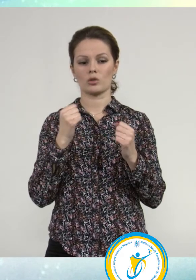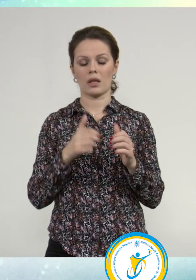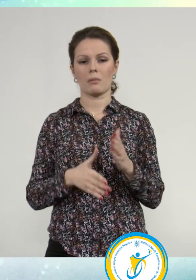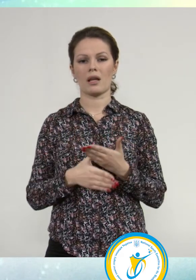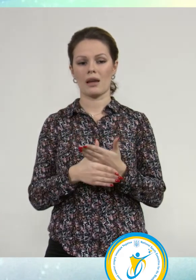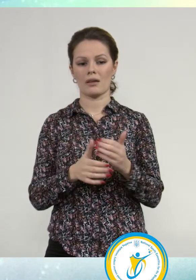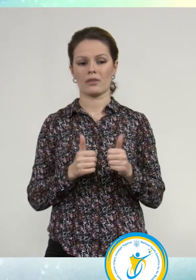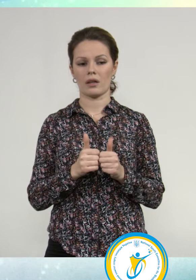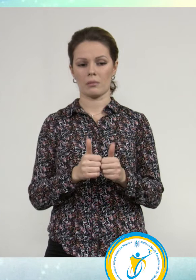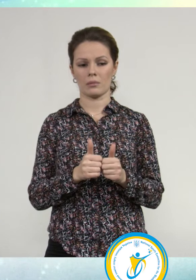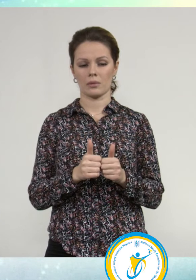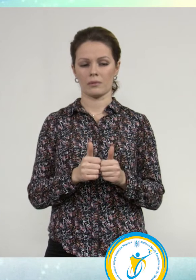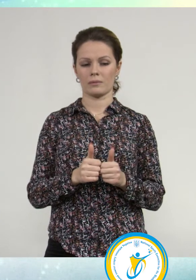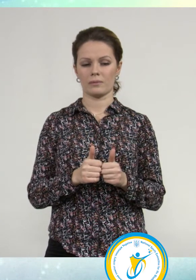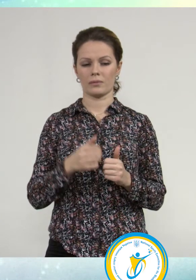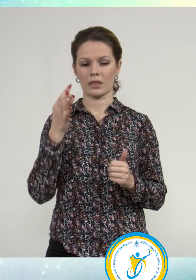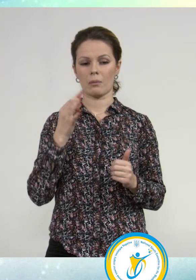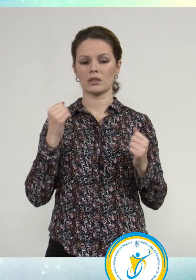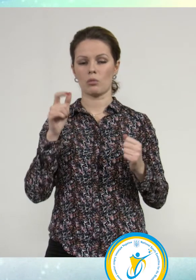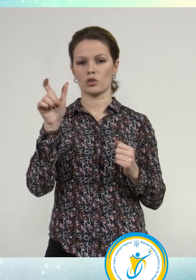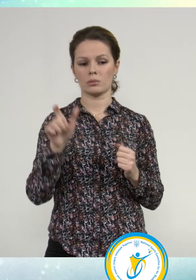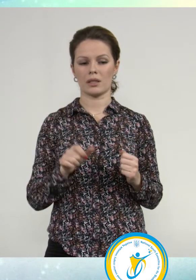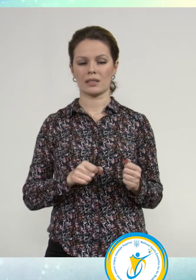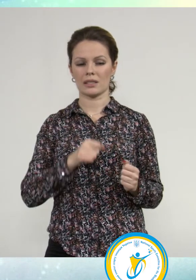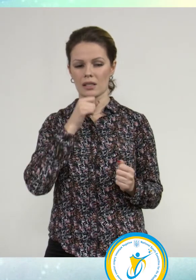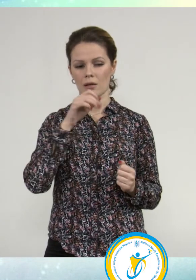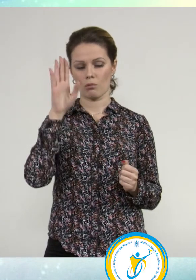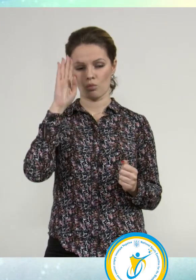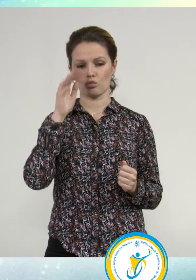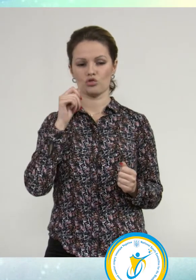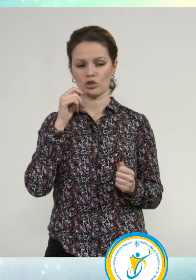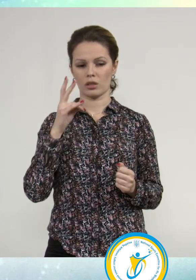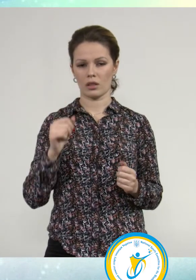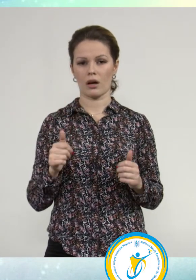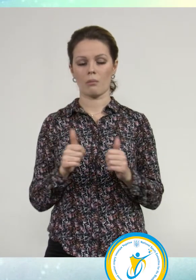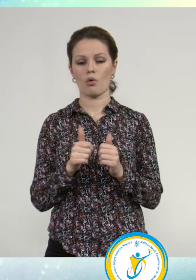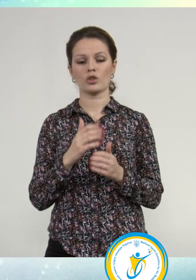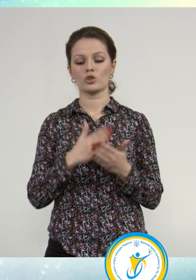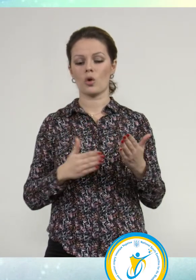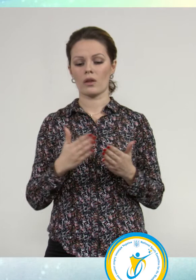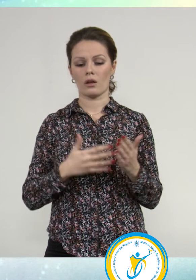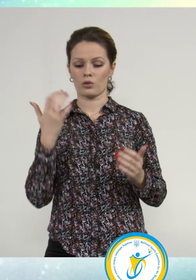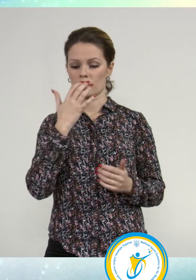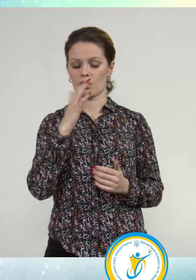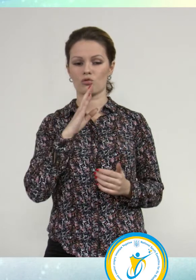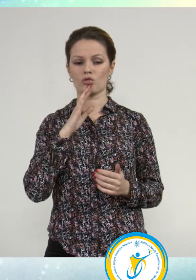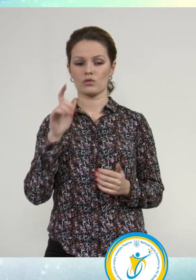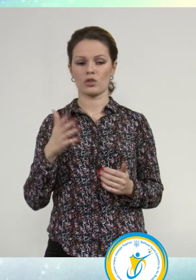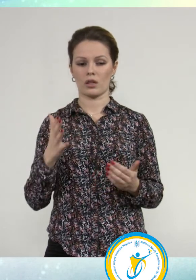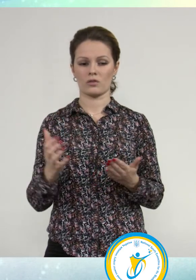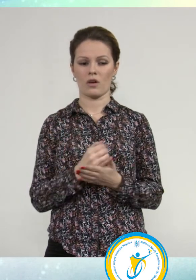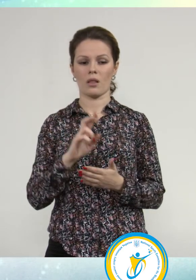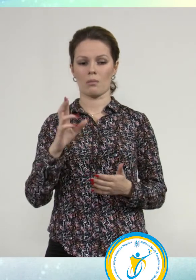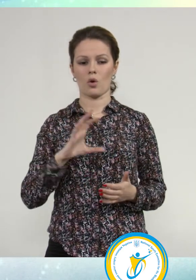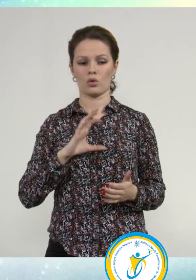спортсменами-лідерами. Німецький спортсмен, зрілий мужчина, поряд з тотально незрячою дівчинкою, які завоювали бронзу.